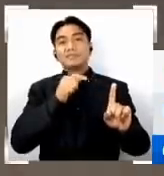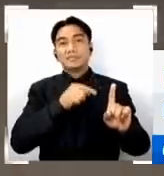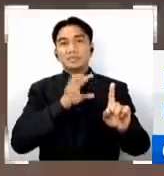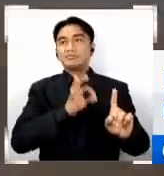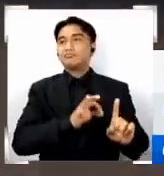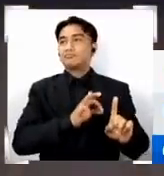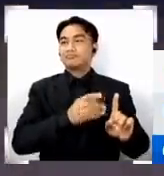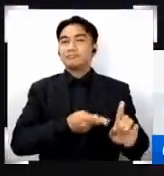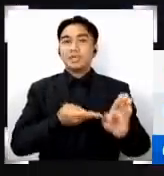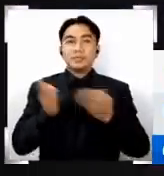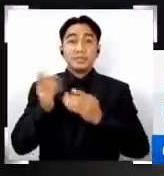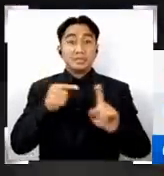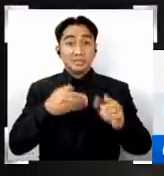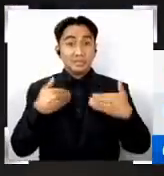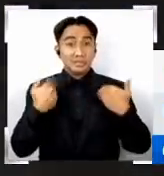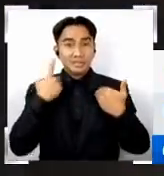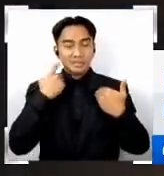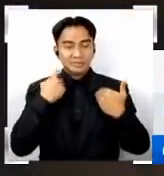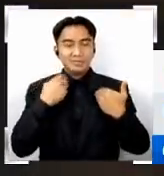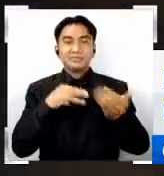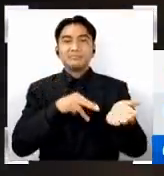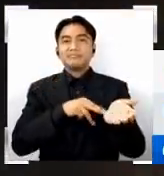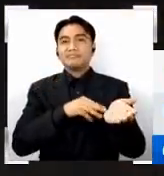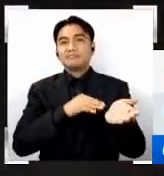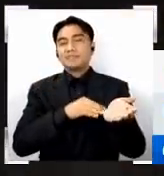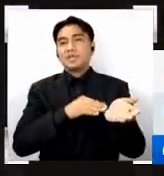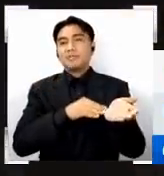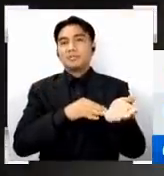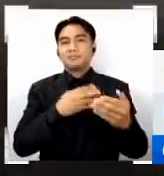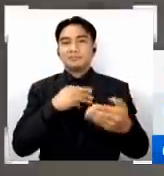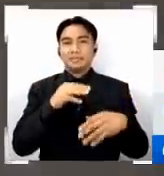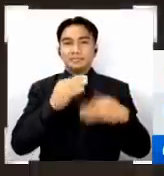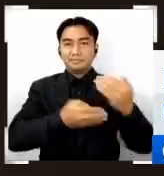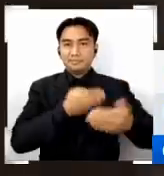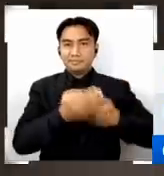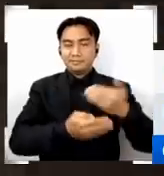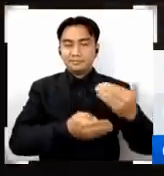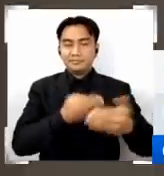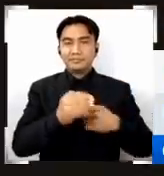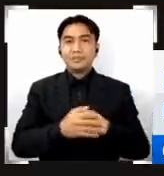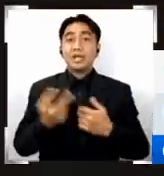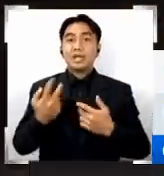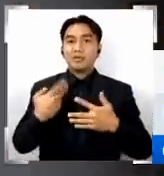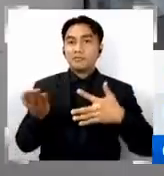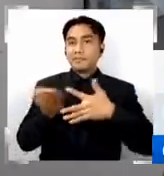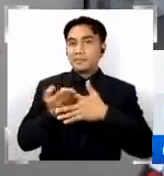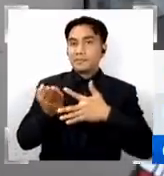procedure. Inihahanda naman ang patong-patong na reklamo na isasampa sa suspect.